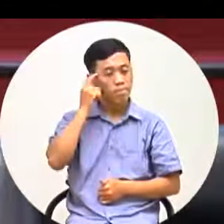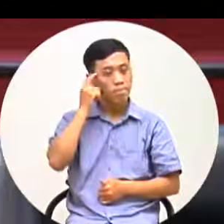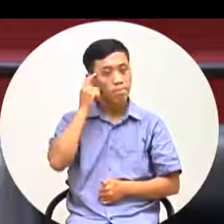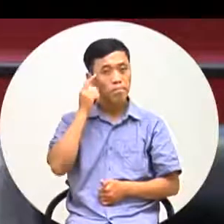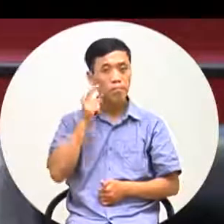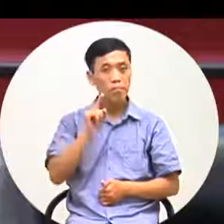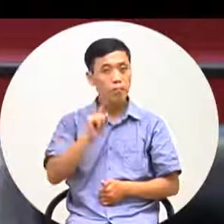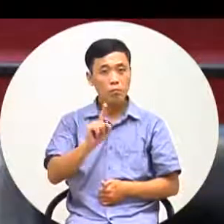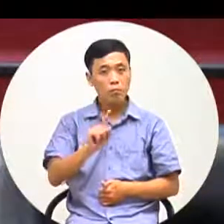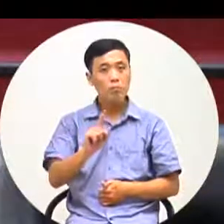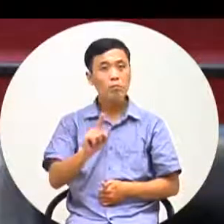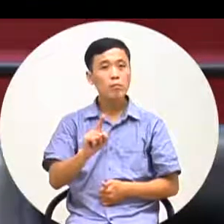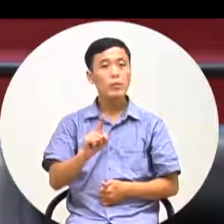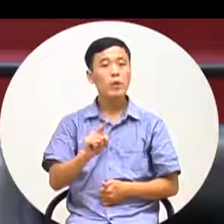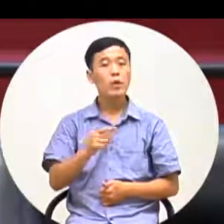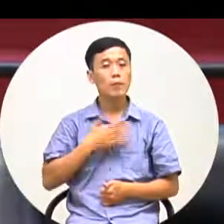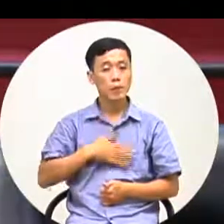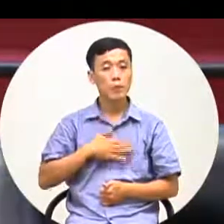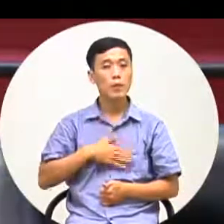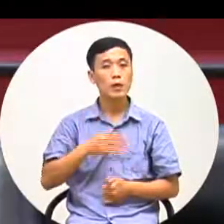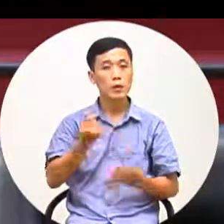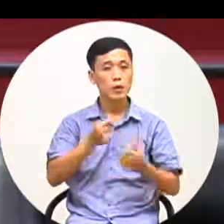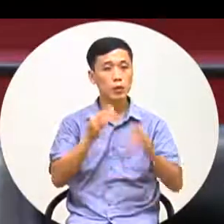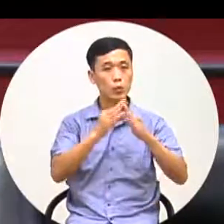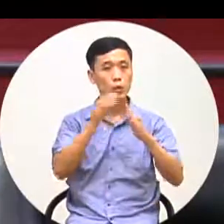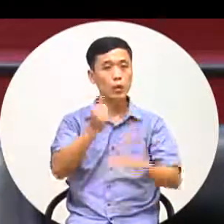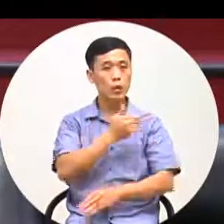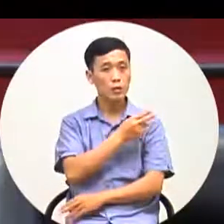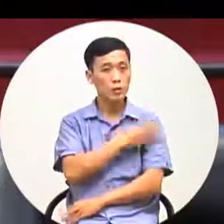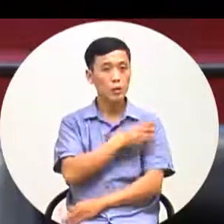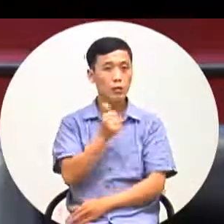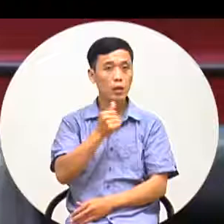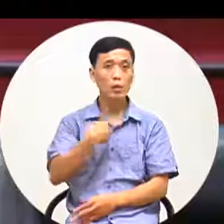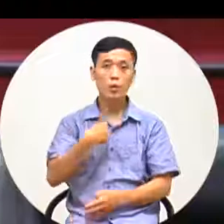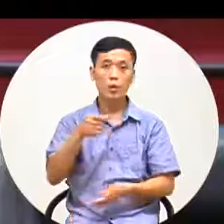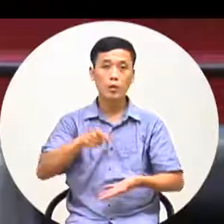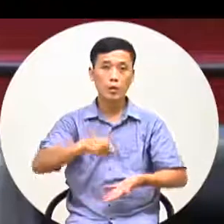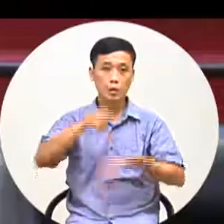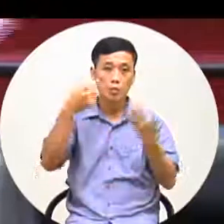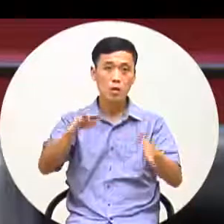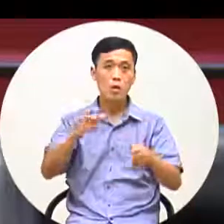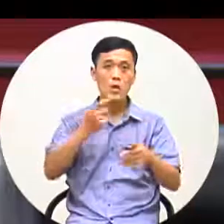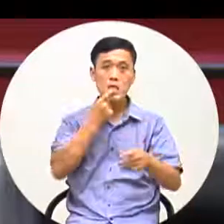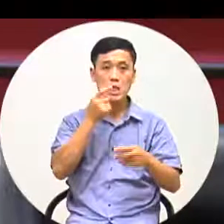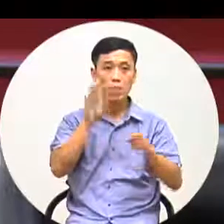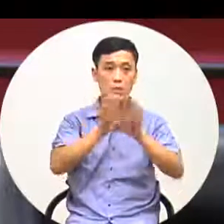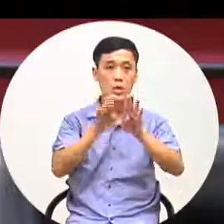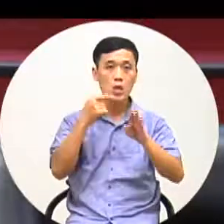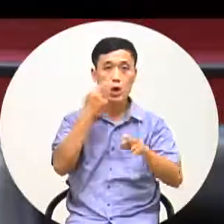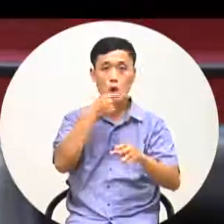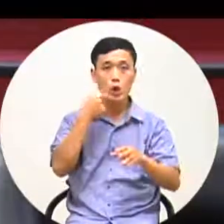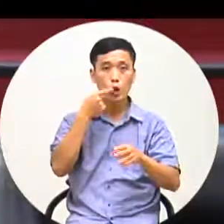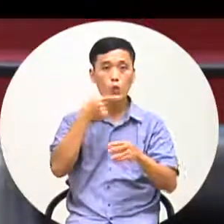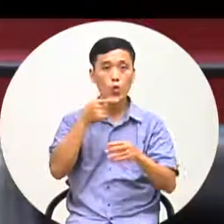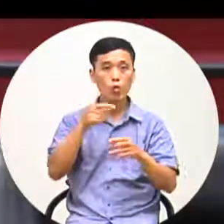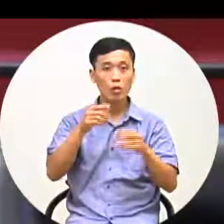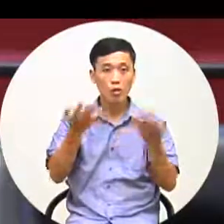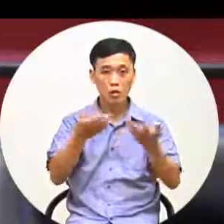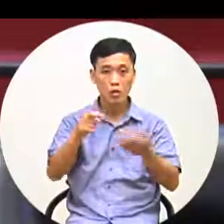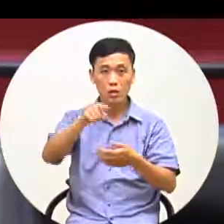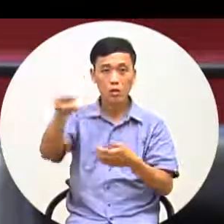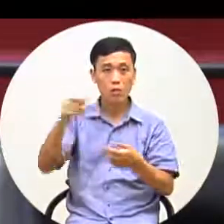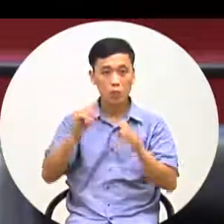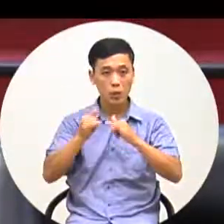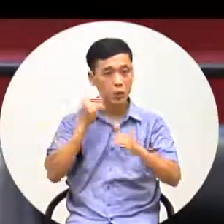像赵局长刚刚我所提到的。阳明口道路大家就有感，绝对是有感，但是你在这边呢又是变成一个负